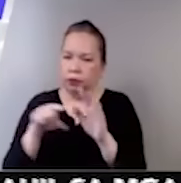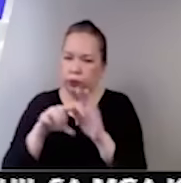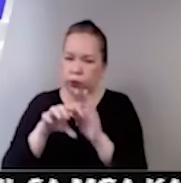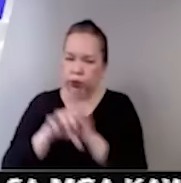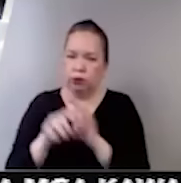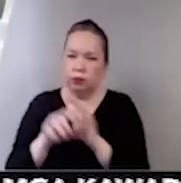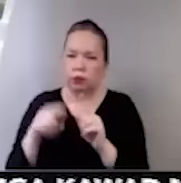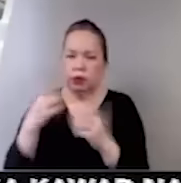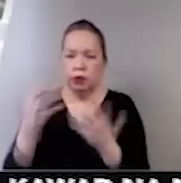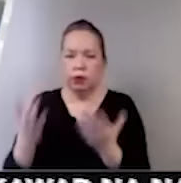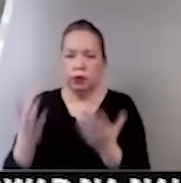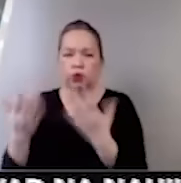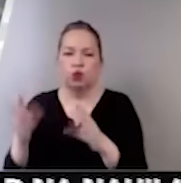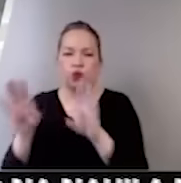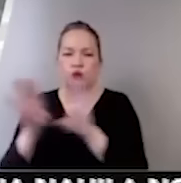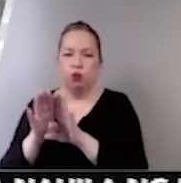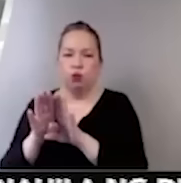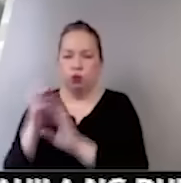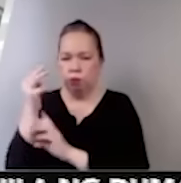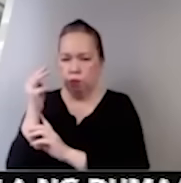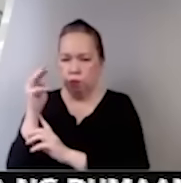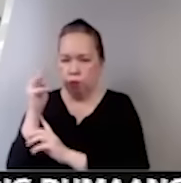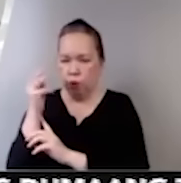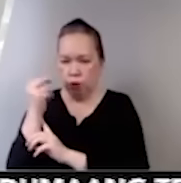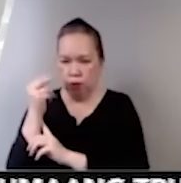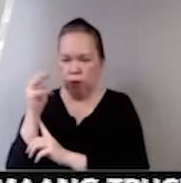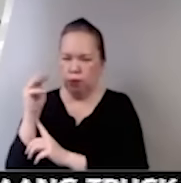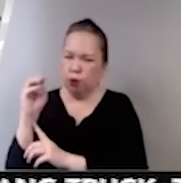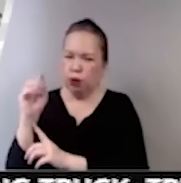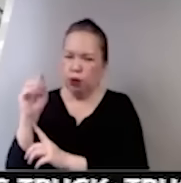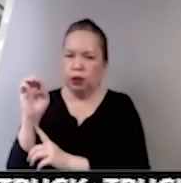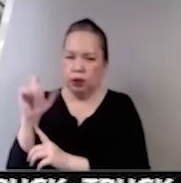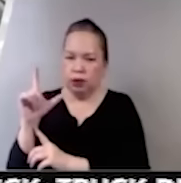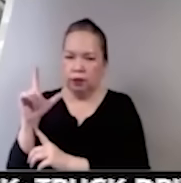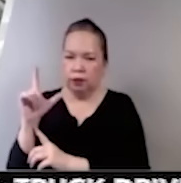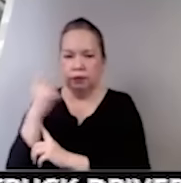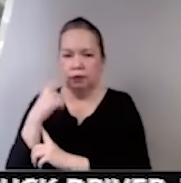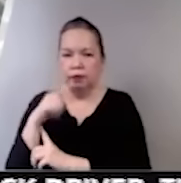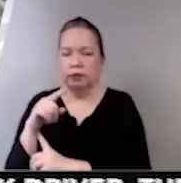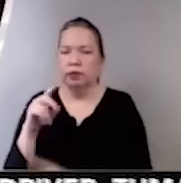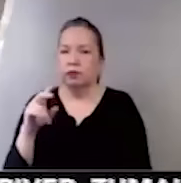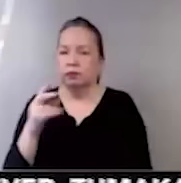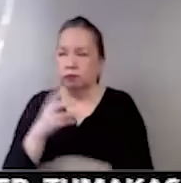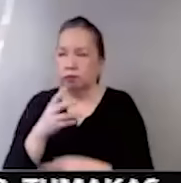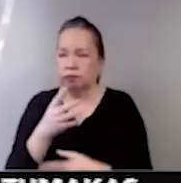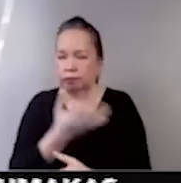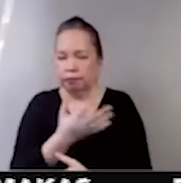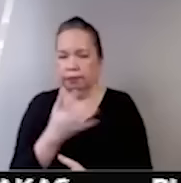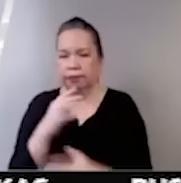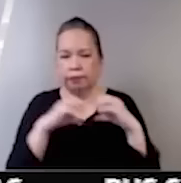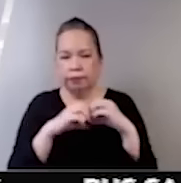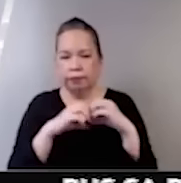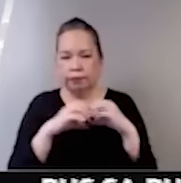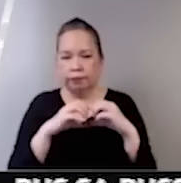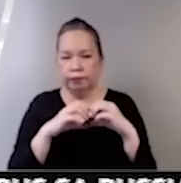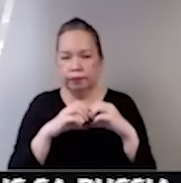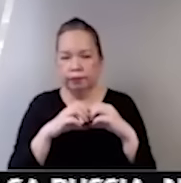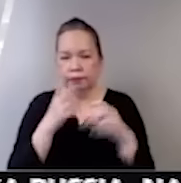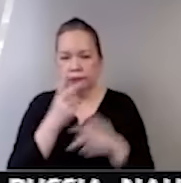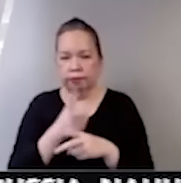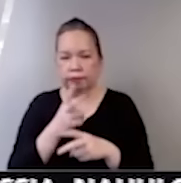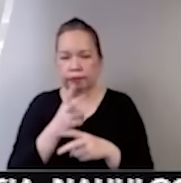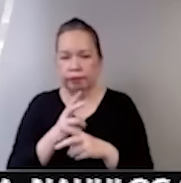ito. Para sa GMA Integrated News, Nico Wahe, nakatutok, 24 Horas. May bagong katuwang